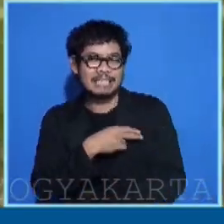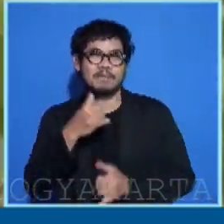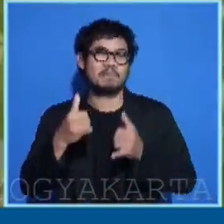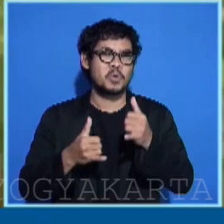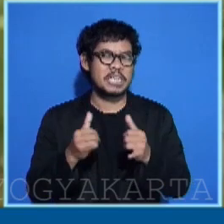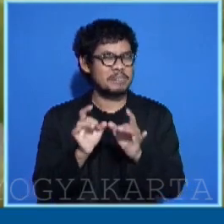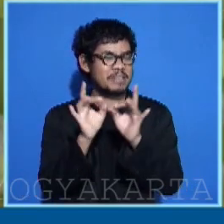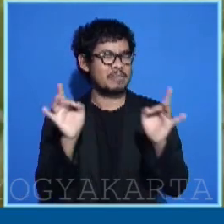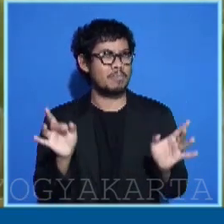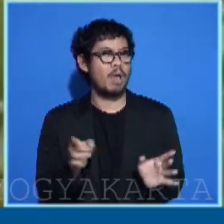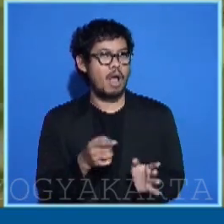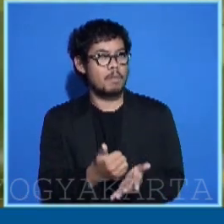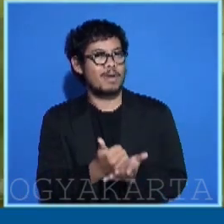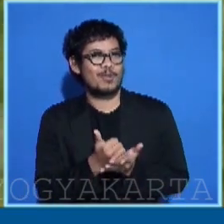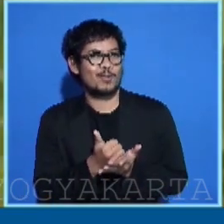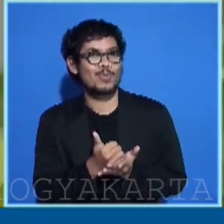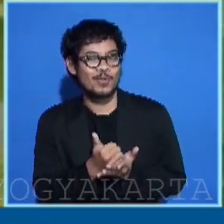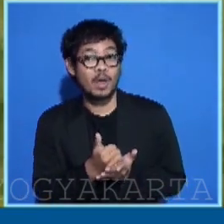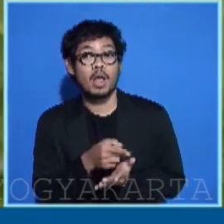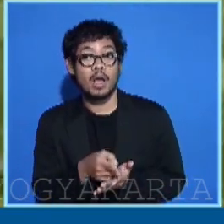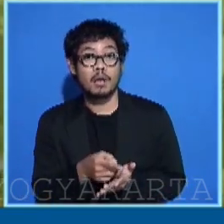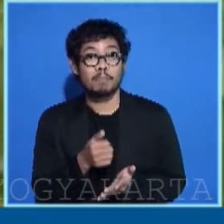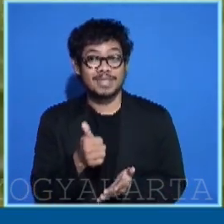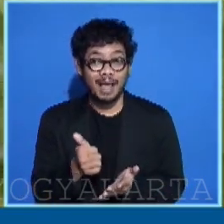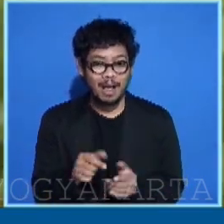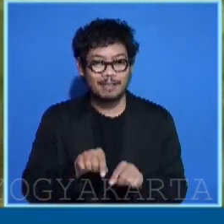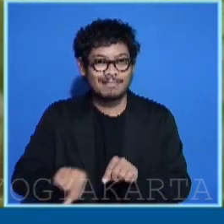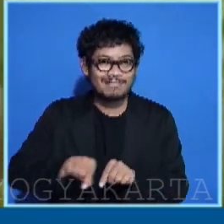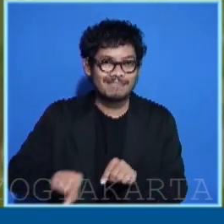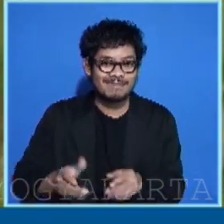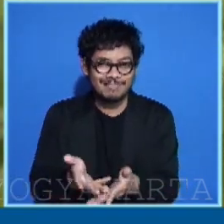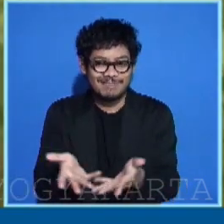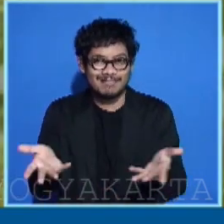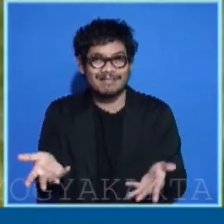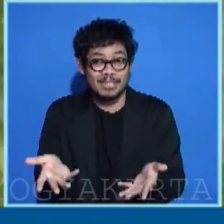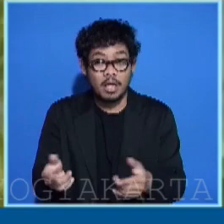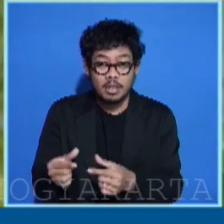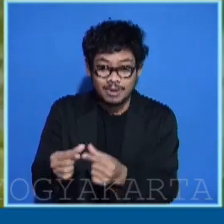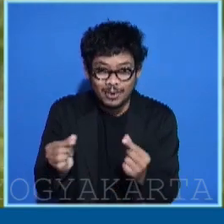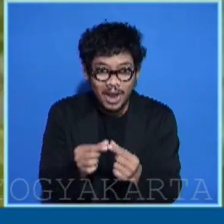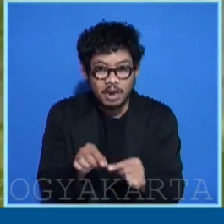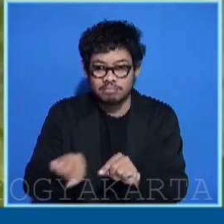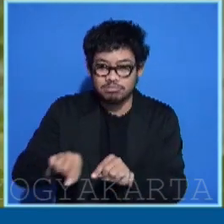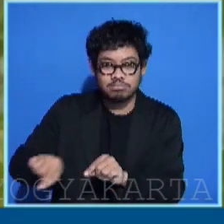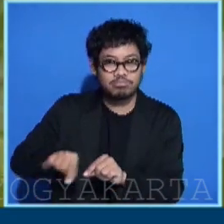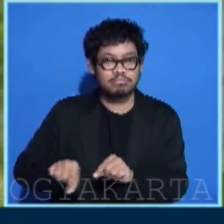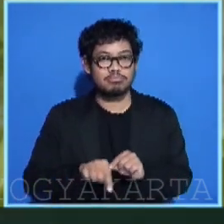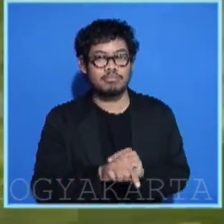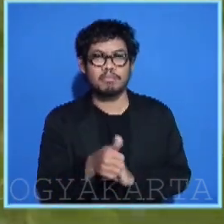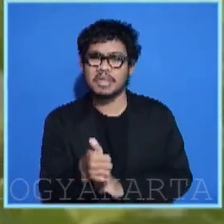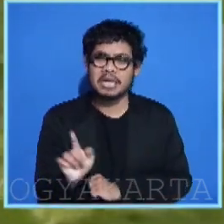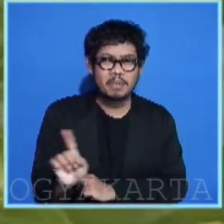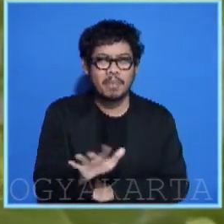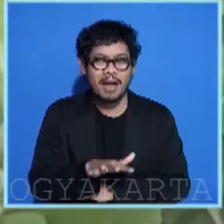bluntas moten wonten klentunipun menawi ing pekawisan panjenengan dipun tanemi bluntas kejawi Kang damel pager